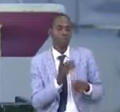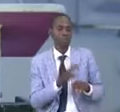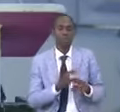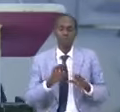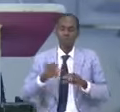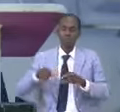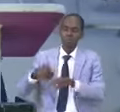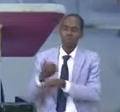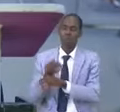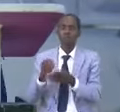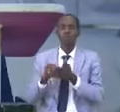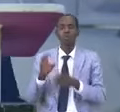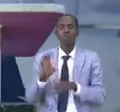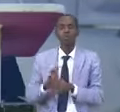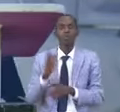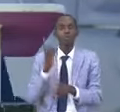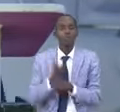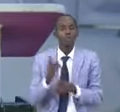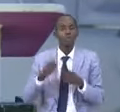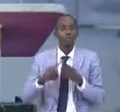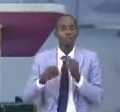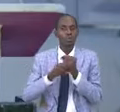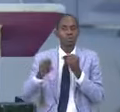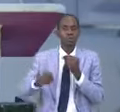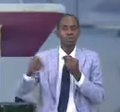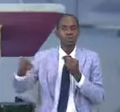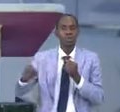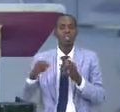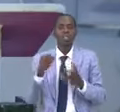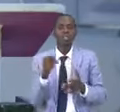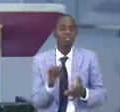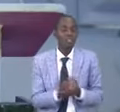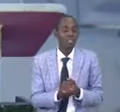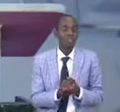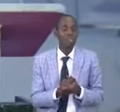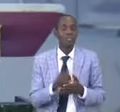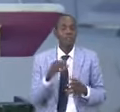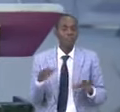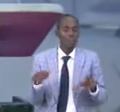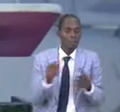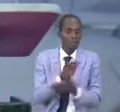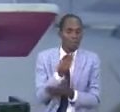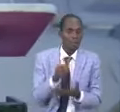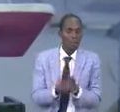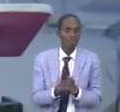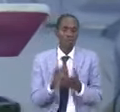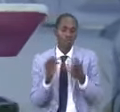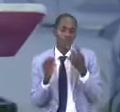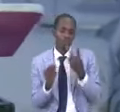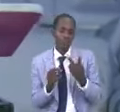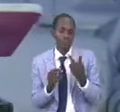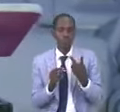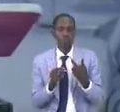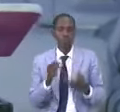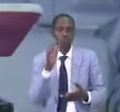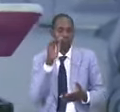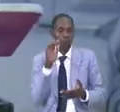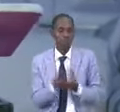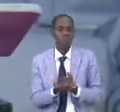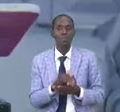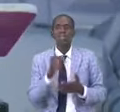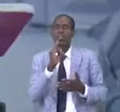propager que la polygamie est structurée non seulement structurel et